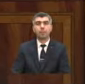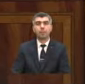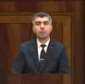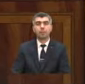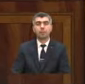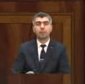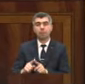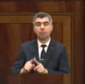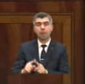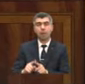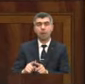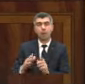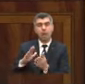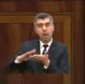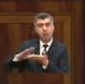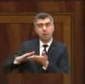غيرتفع